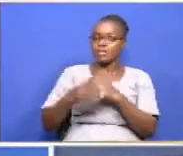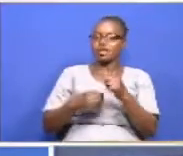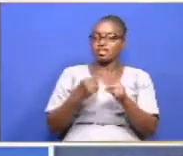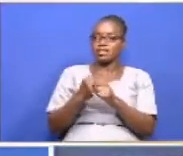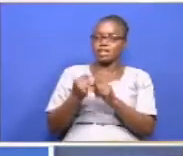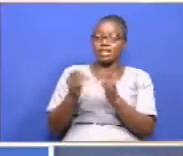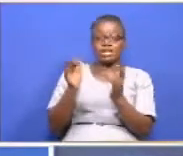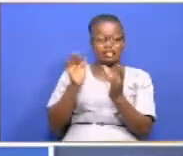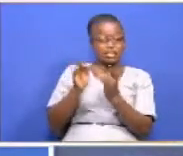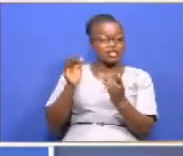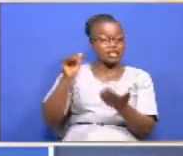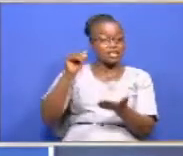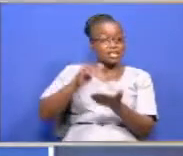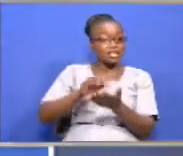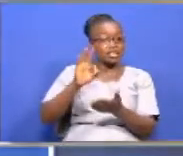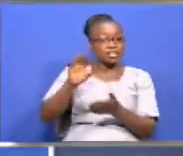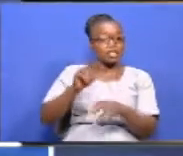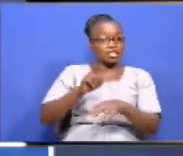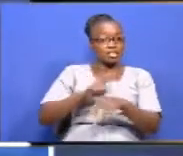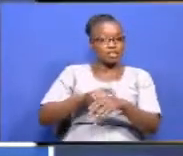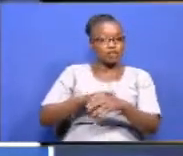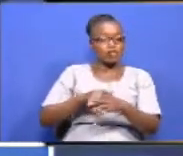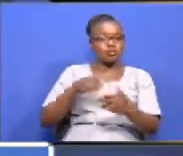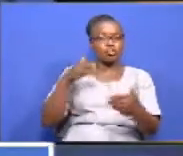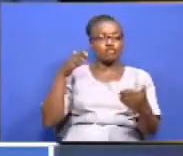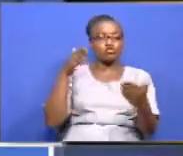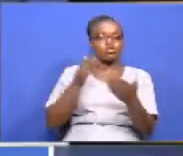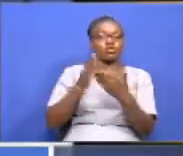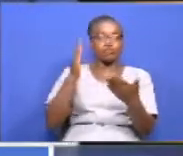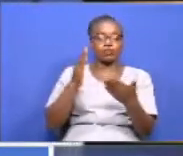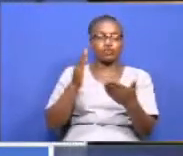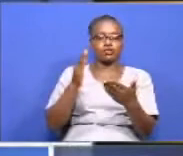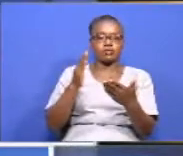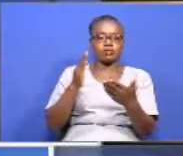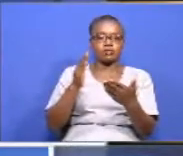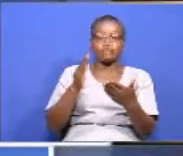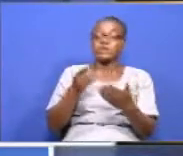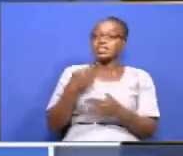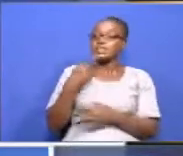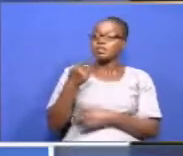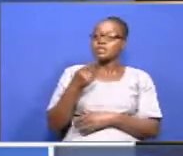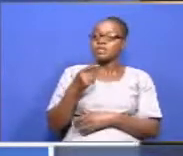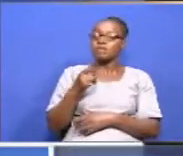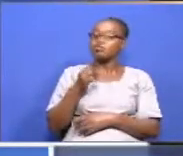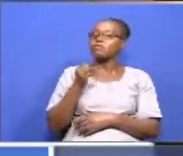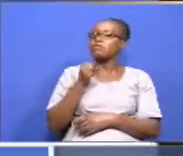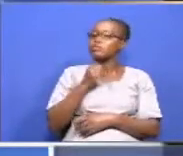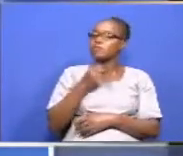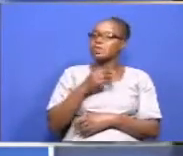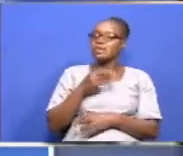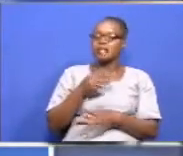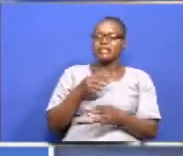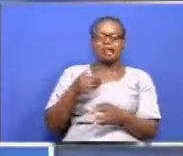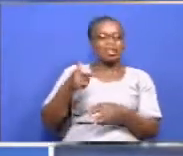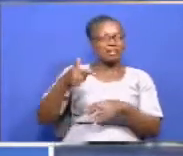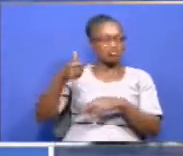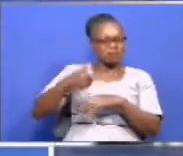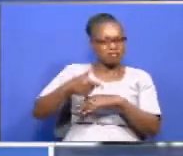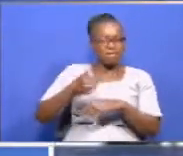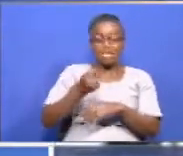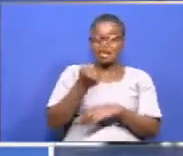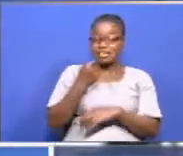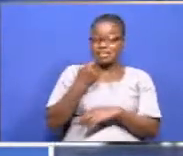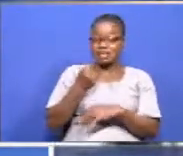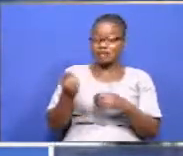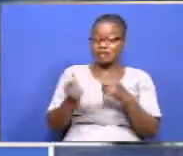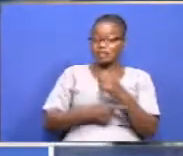alipimwa kwa mara tatu mfululizo hupigwa marufuku. Kipsang alisema kwamba hakupimwa dawa za haramu mwilini tarehe 17